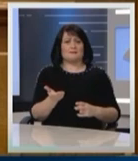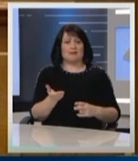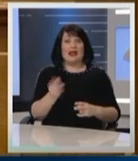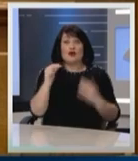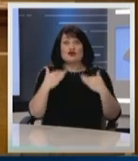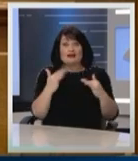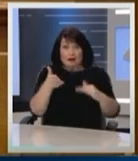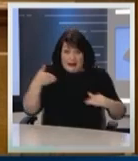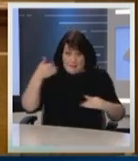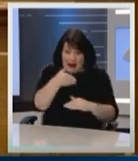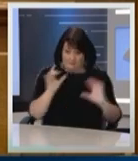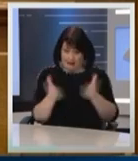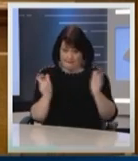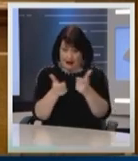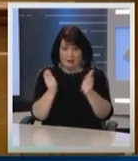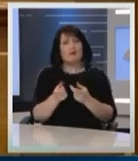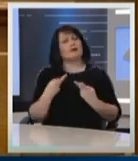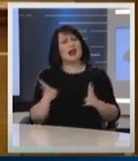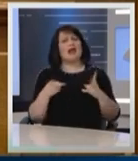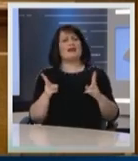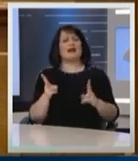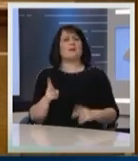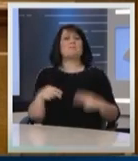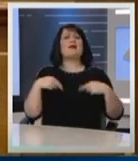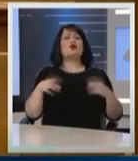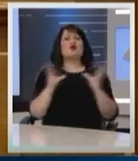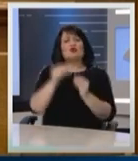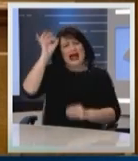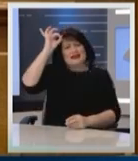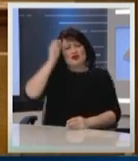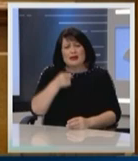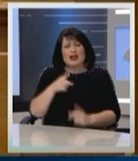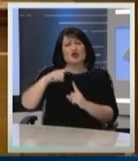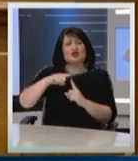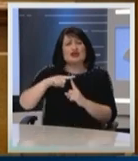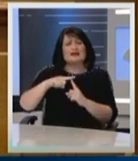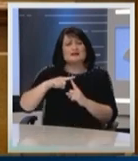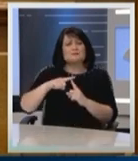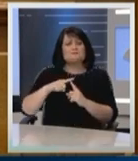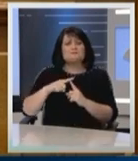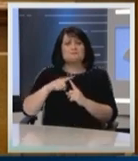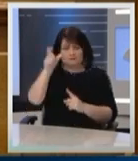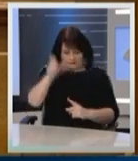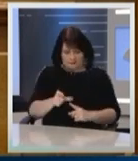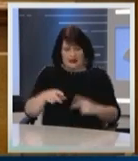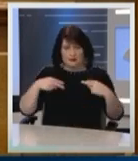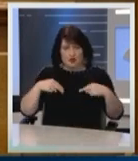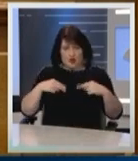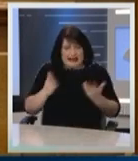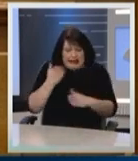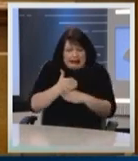εδώ μέσα. Ο κύριος Τόσκας πού είναι? Να δούμε, είναι υπουργός ή